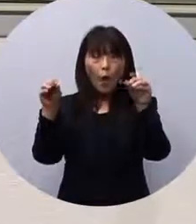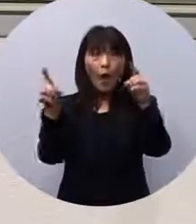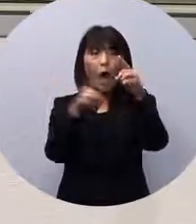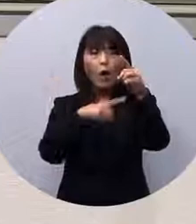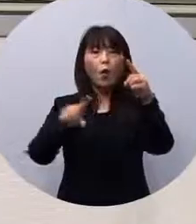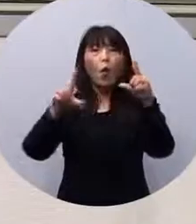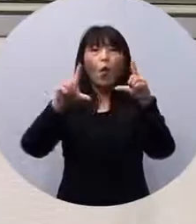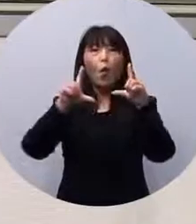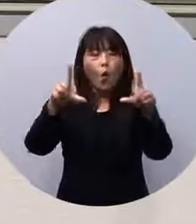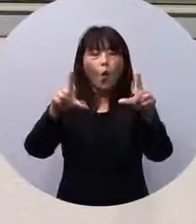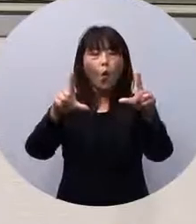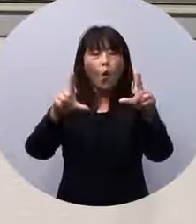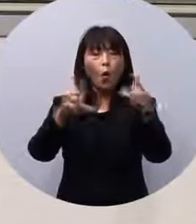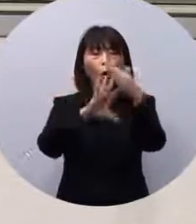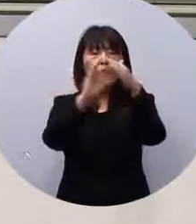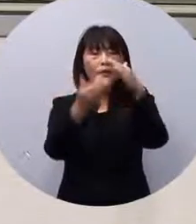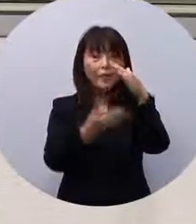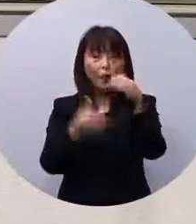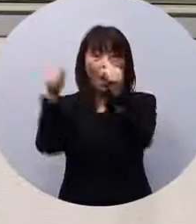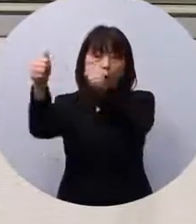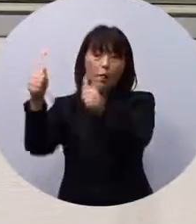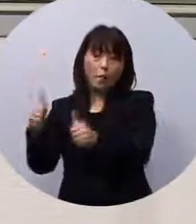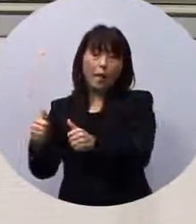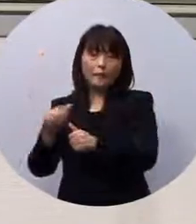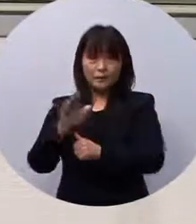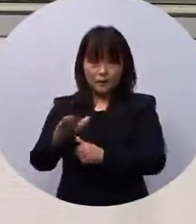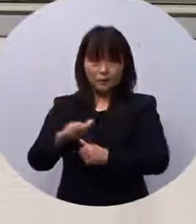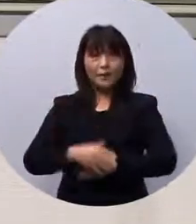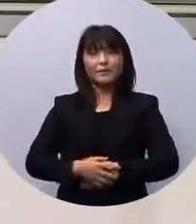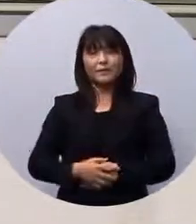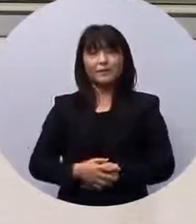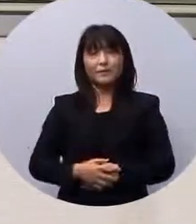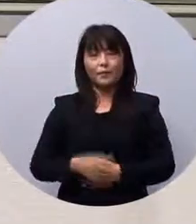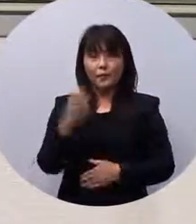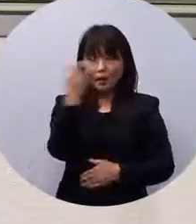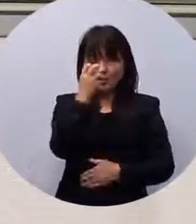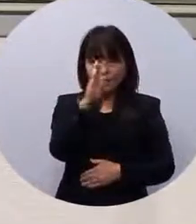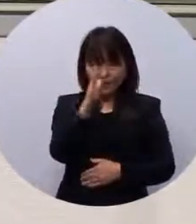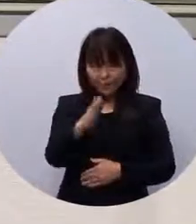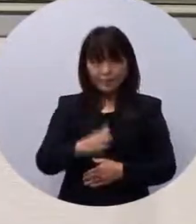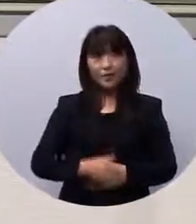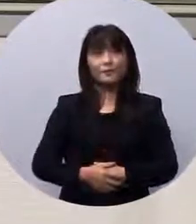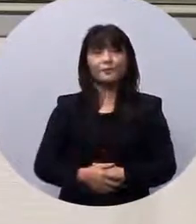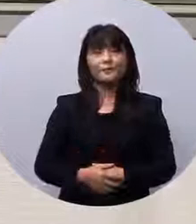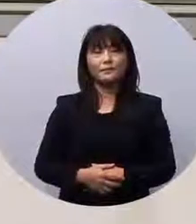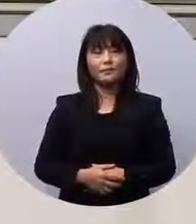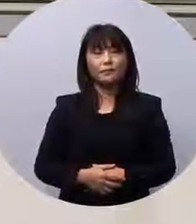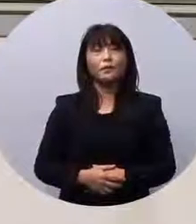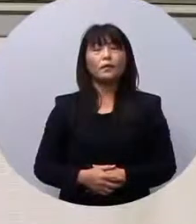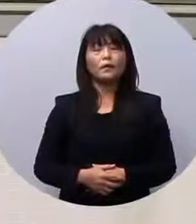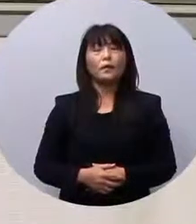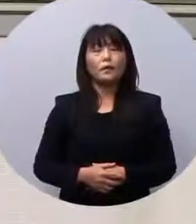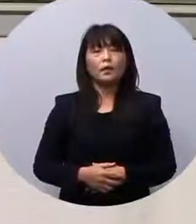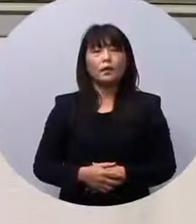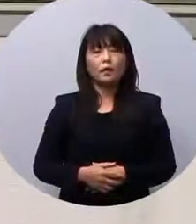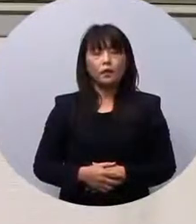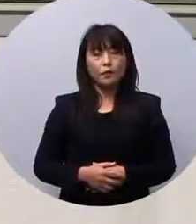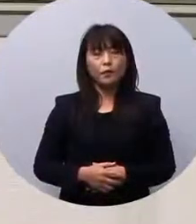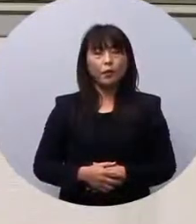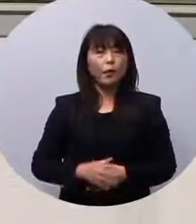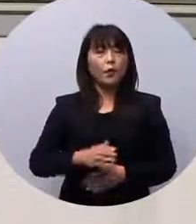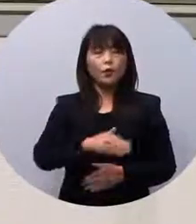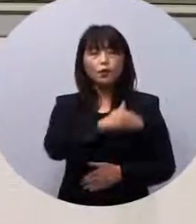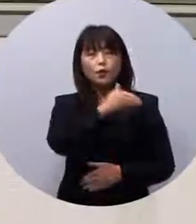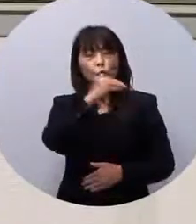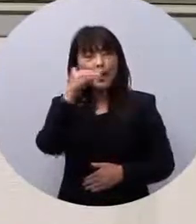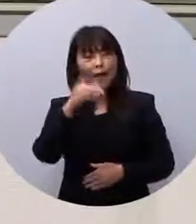か市のホームページに掲載されておりますので、そちらでご確認いただければと思います。そしてもう本当にですね、素晴らしい